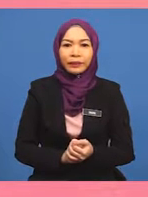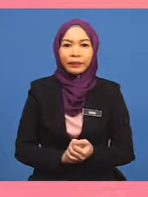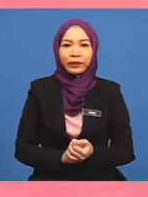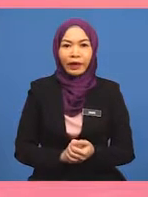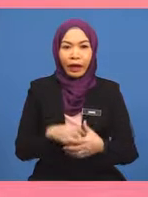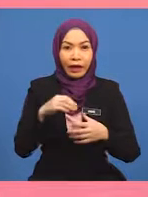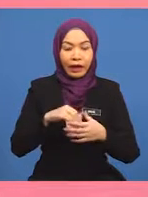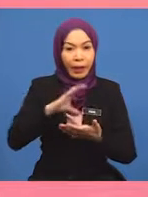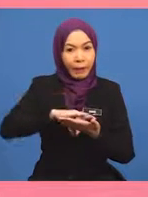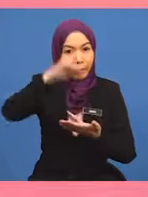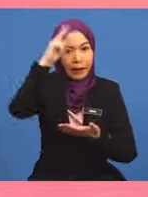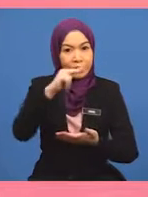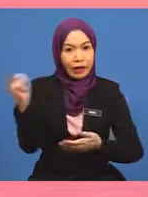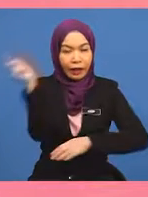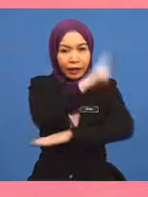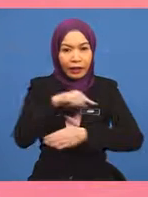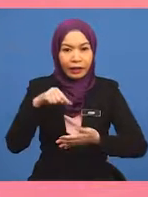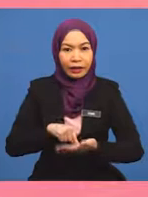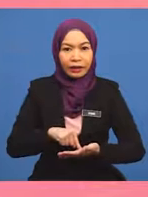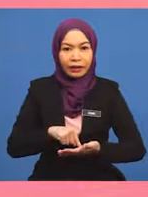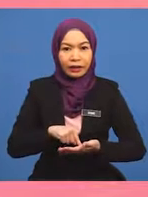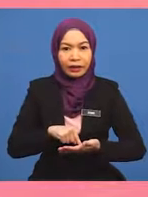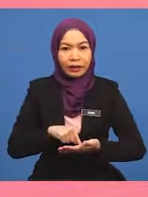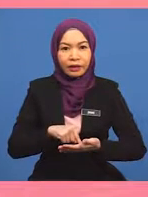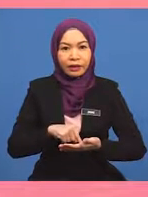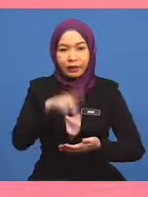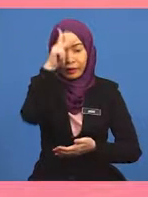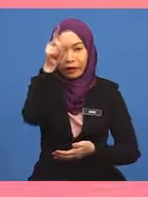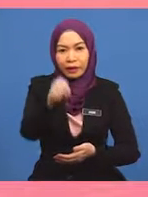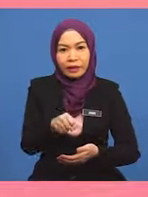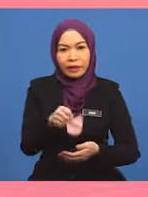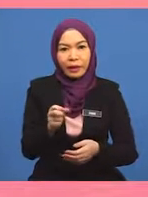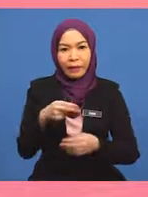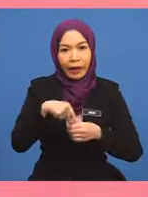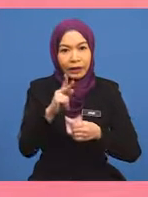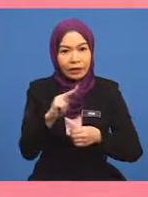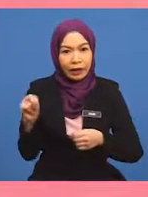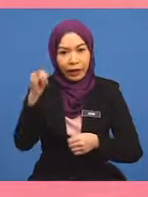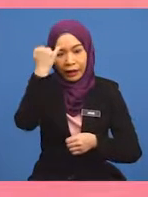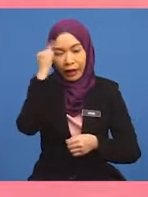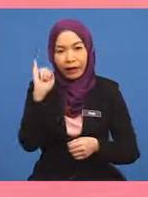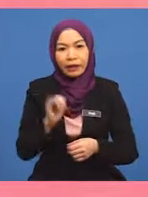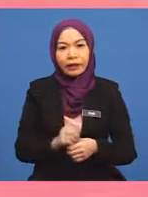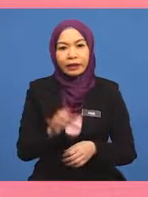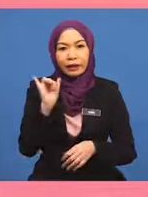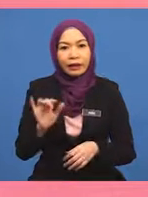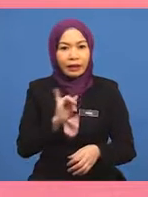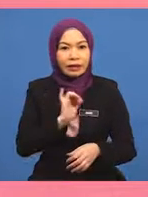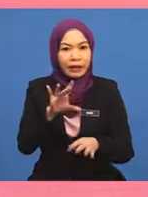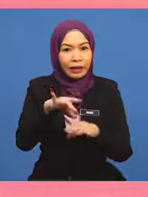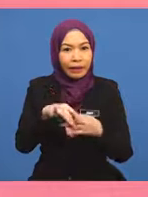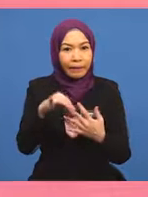dalam pembelajaran hari ini, konsep penghasilan idea yang cikgu pilih